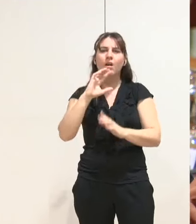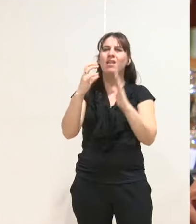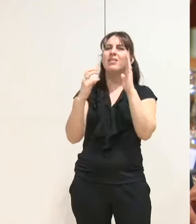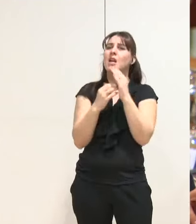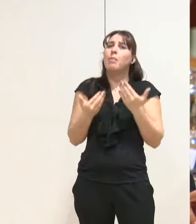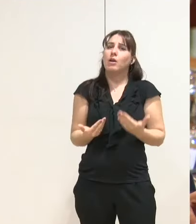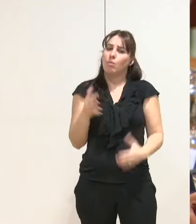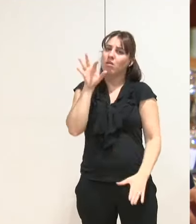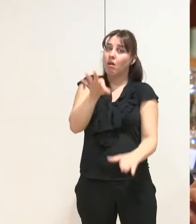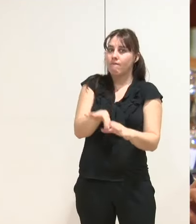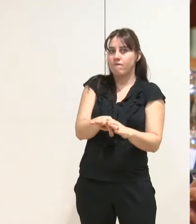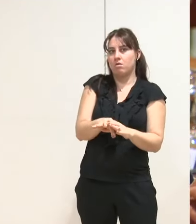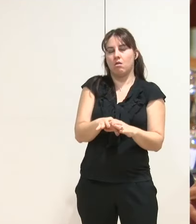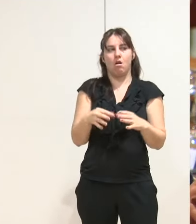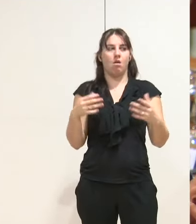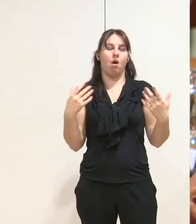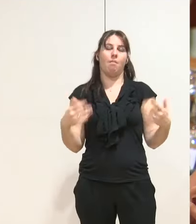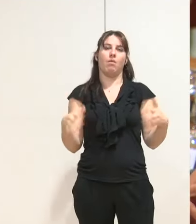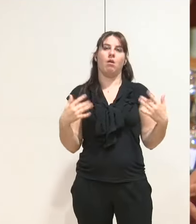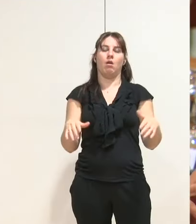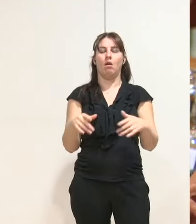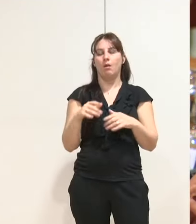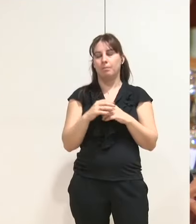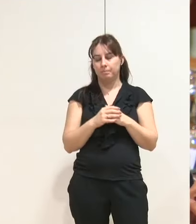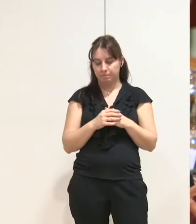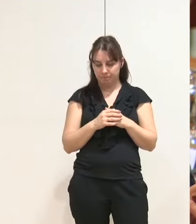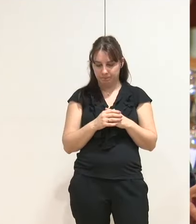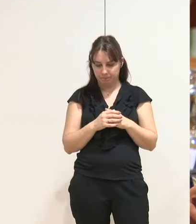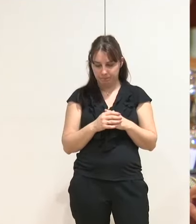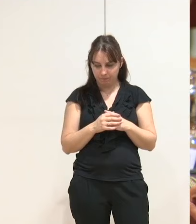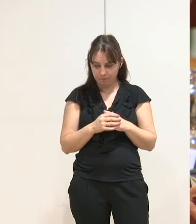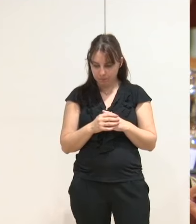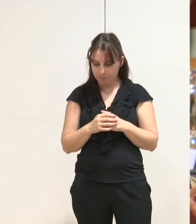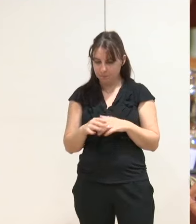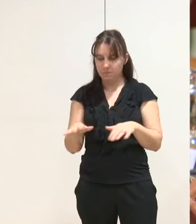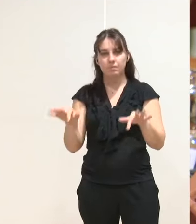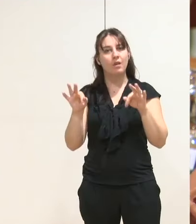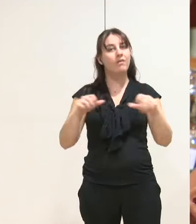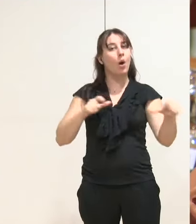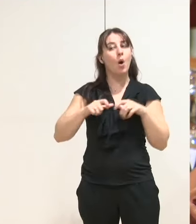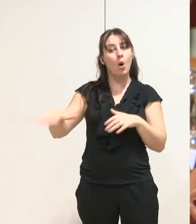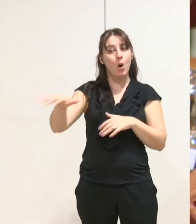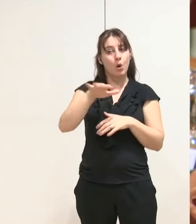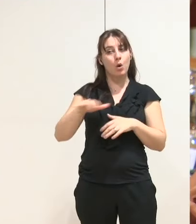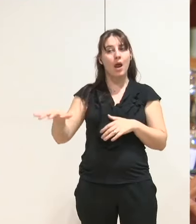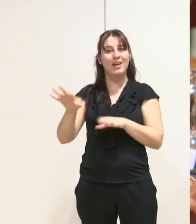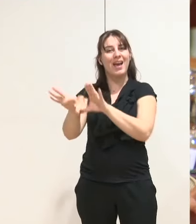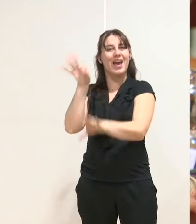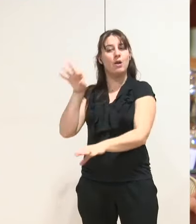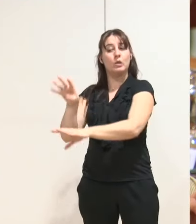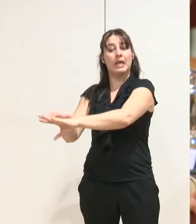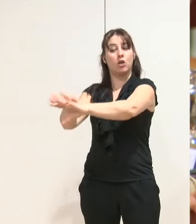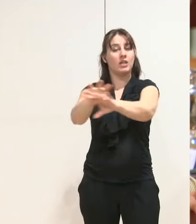que nous prenons aujourd'hui c'est tout euh les interactions qu'il existent en particulier au niveau de mes collègues élus de secteur